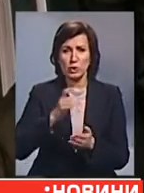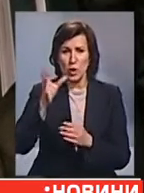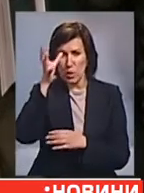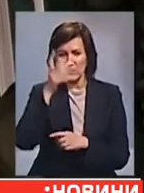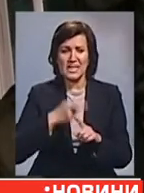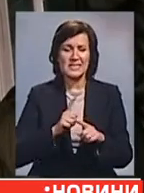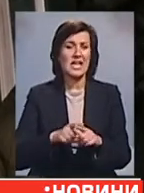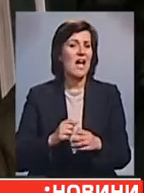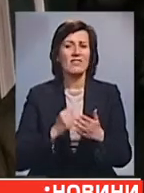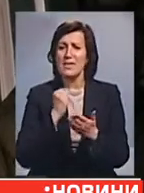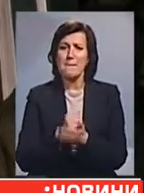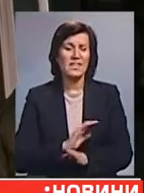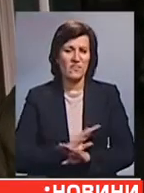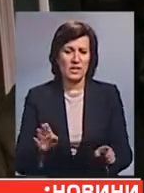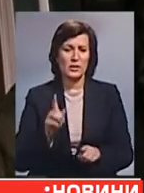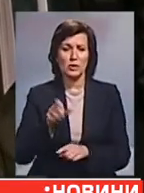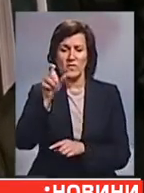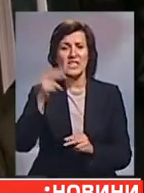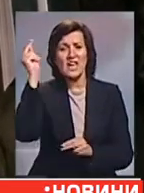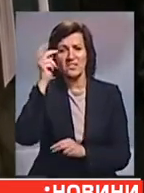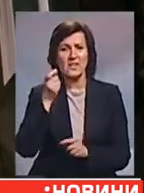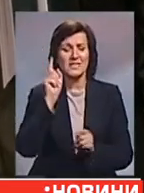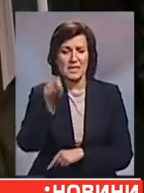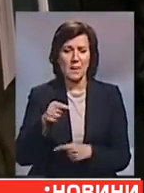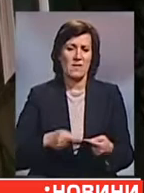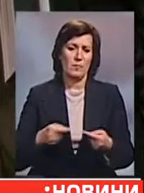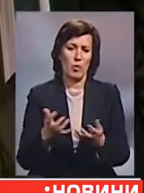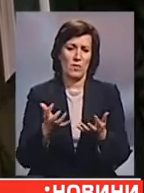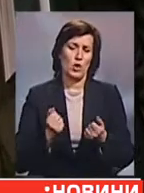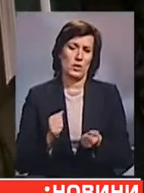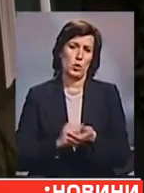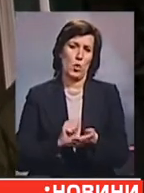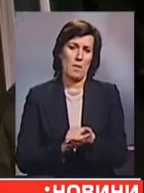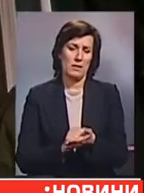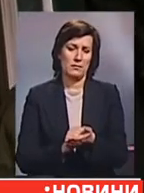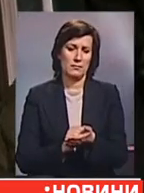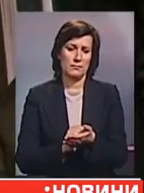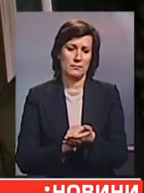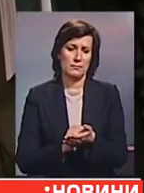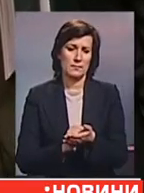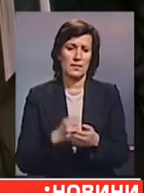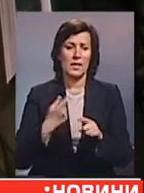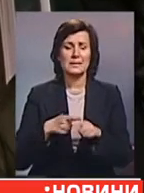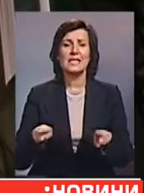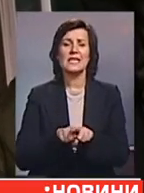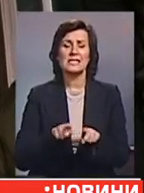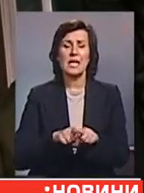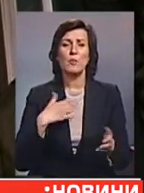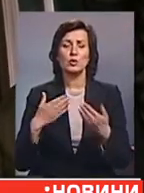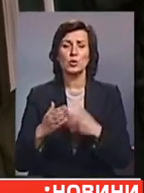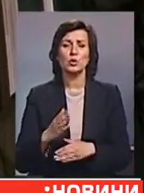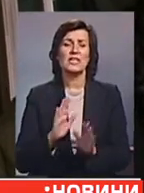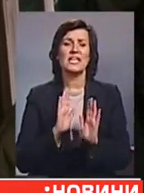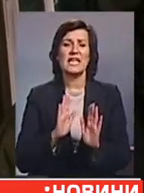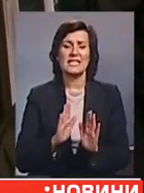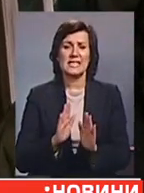установа не підтвердила те, що Слюсарчук навчався там, відповідно отримав документ про це. Це так само стосується не